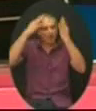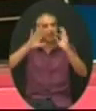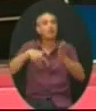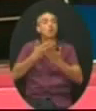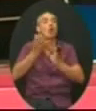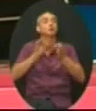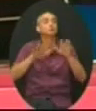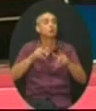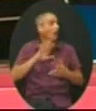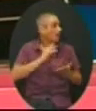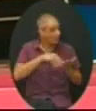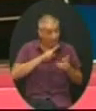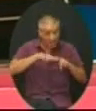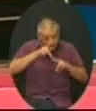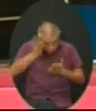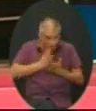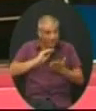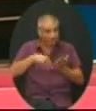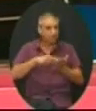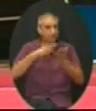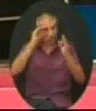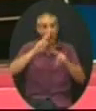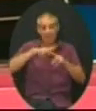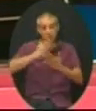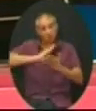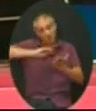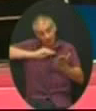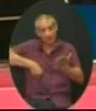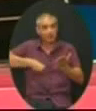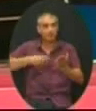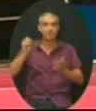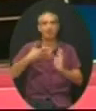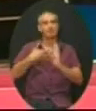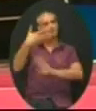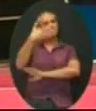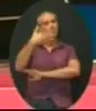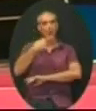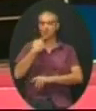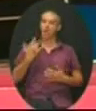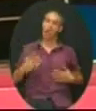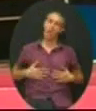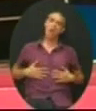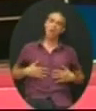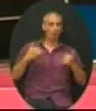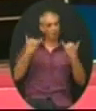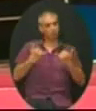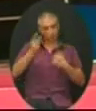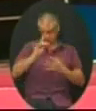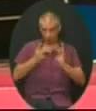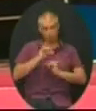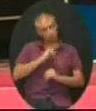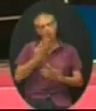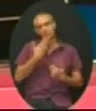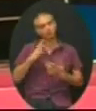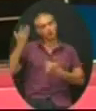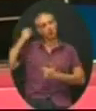המשפטי לממשלה. אחרי שהוא חתם, אמרתי מתוך כבוד, אחרי שהוא חתם, בא מבקר המדינה, ואומר לו, עכשיו, אם יש לך ניגוד עניינים, אז בוא